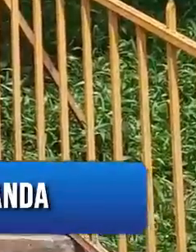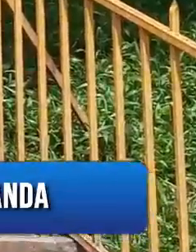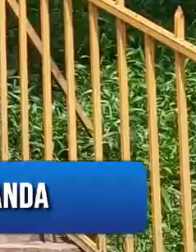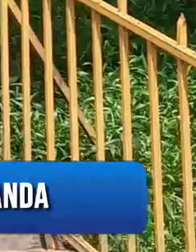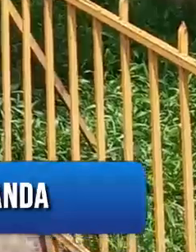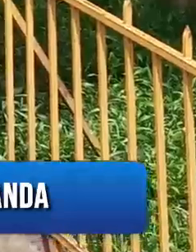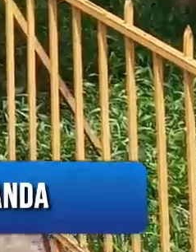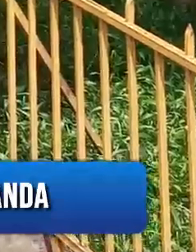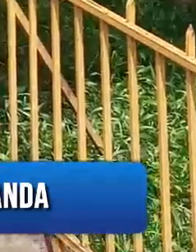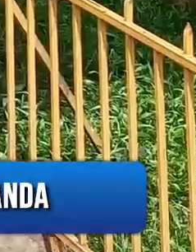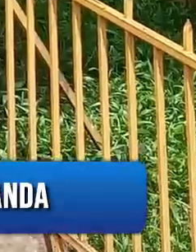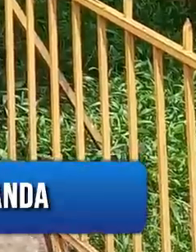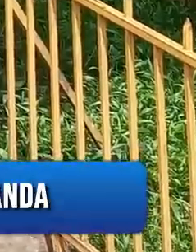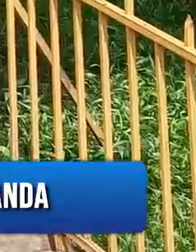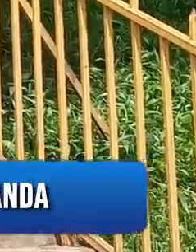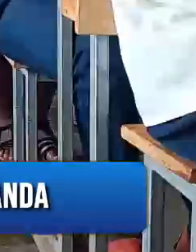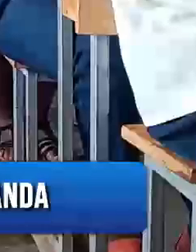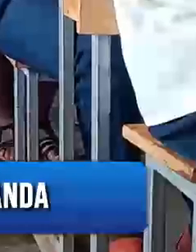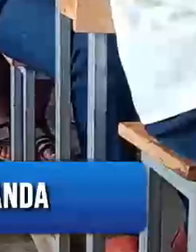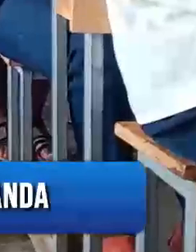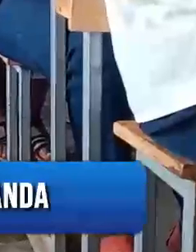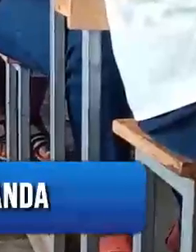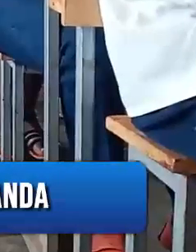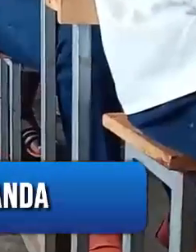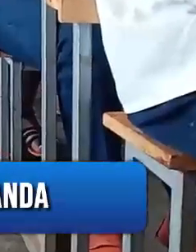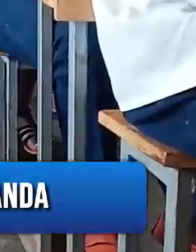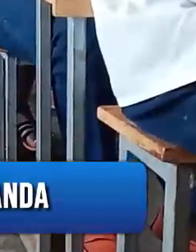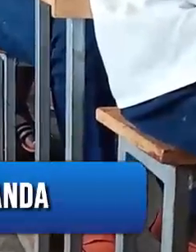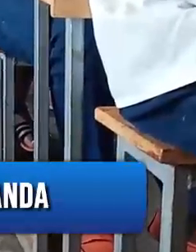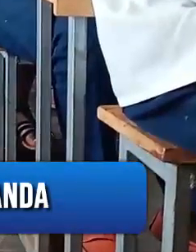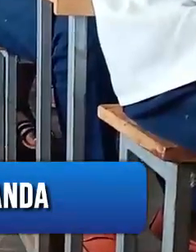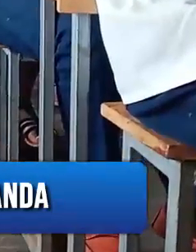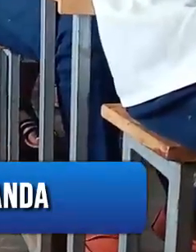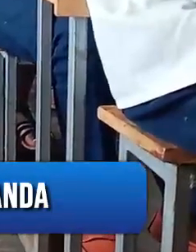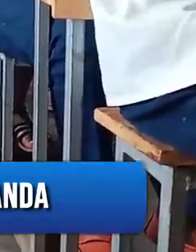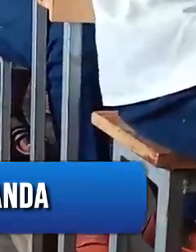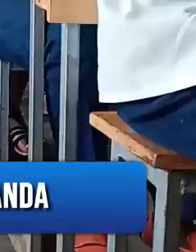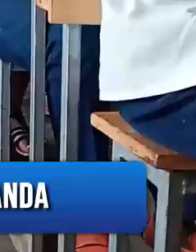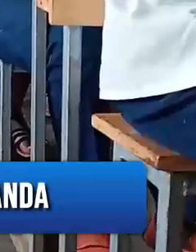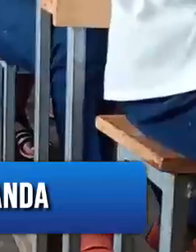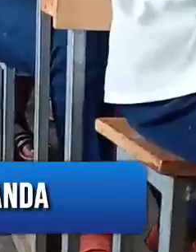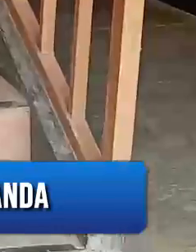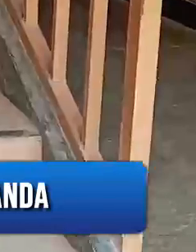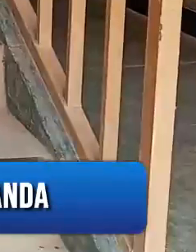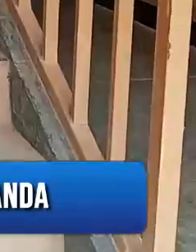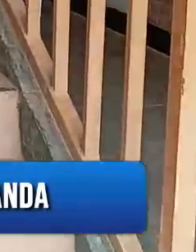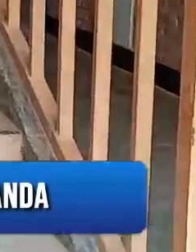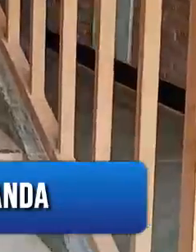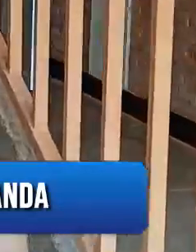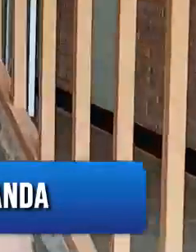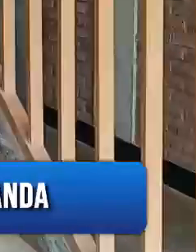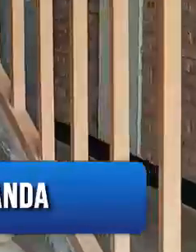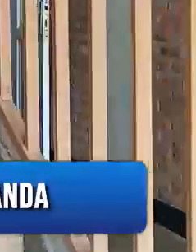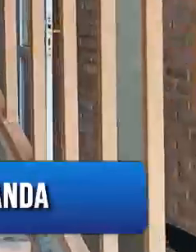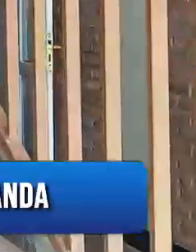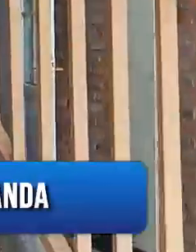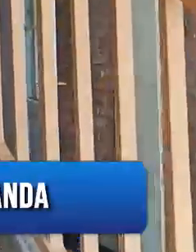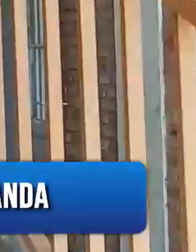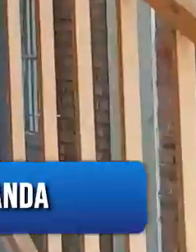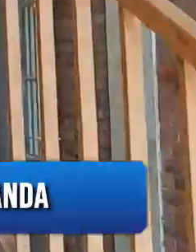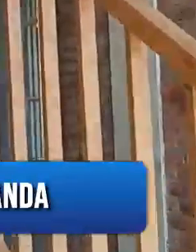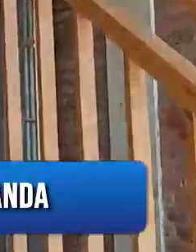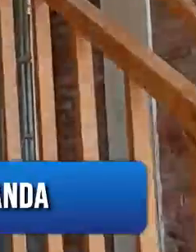cyane cyane mu bikorwa remezo byaborohereza nk'intebe zo kwicaraho, inzira nyabagendwa mu mashuri. Nubwo hari byinshi byishimirwa byagezweho, nk'uko Uwaje